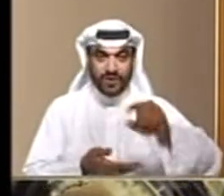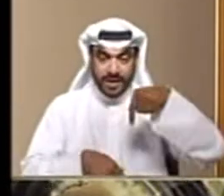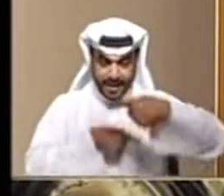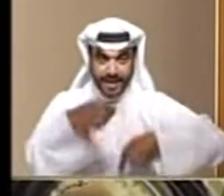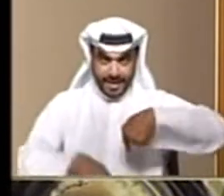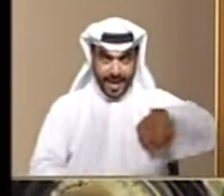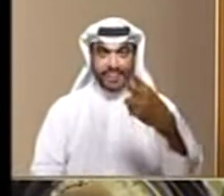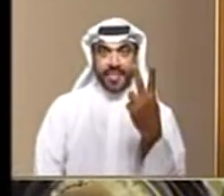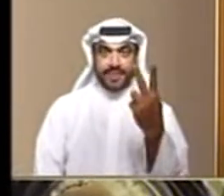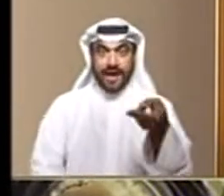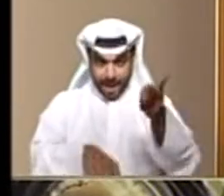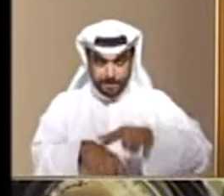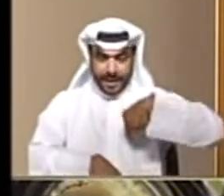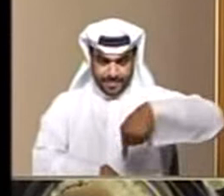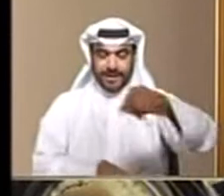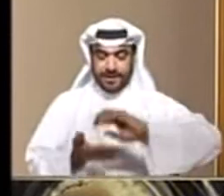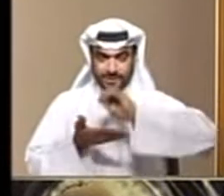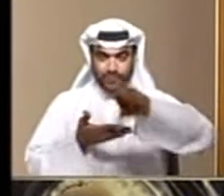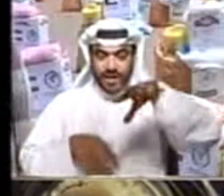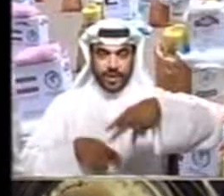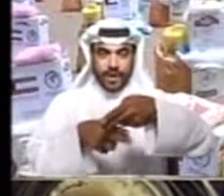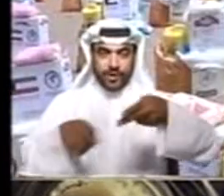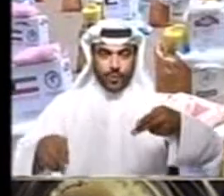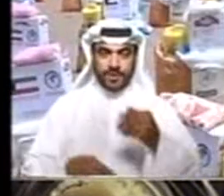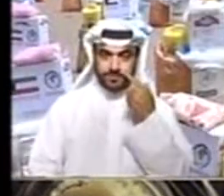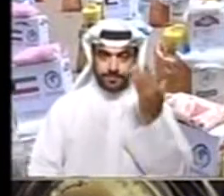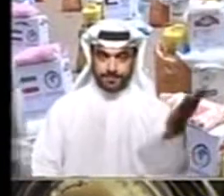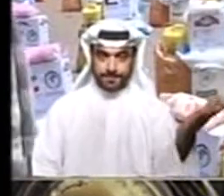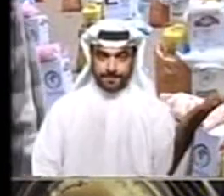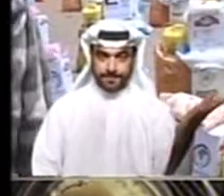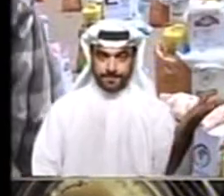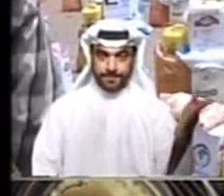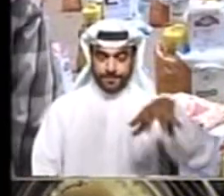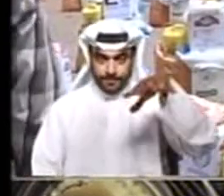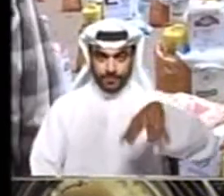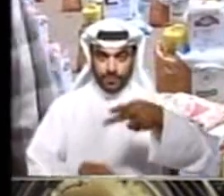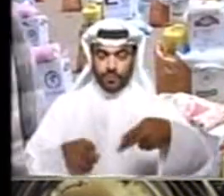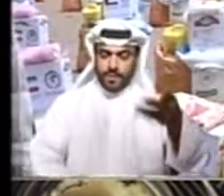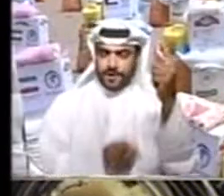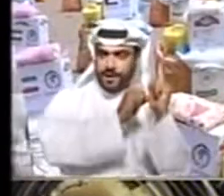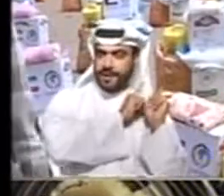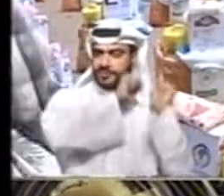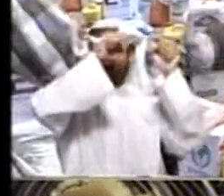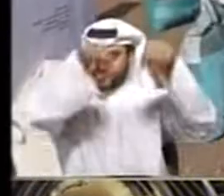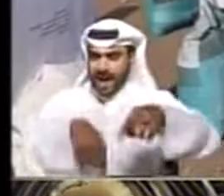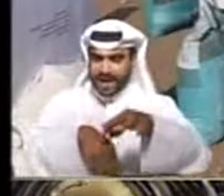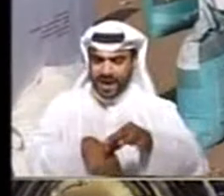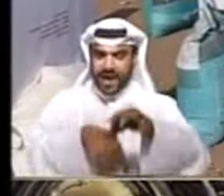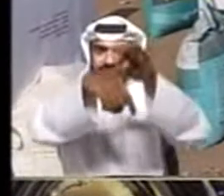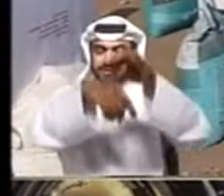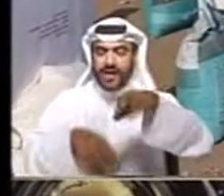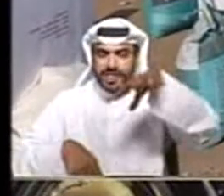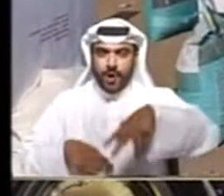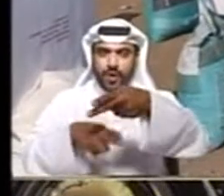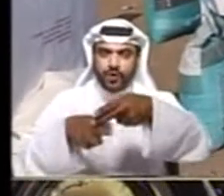الحملة الثانية التي تمولها وتنفذها دولة الكويت. انطلاقا من دورها التاريخي والإنساني، تقدم